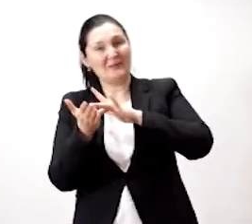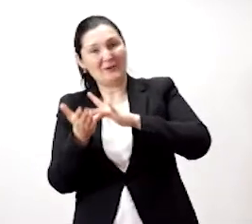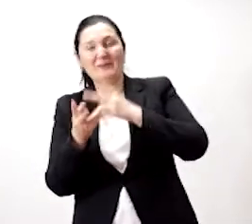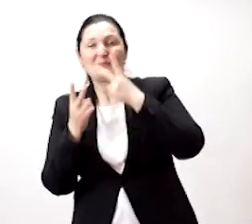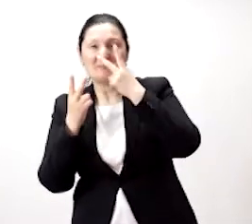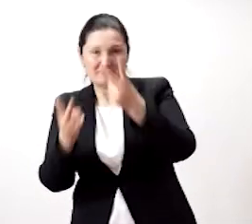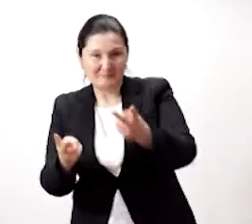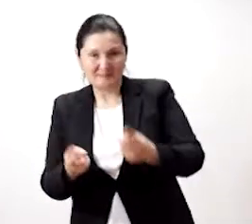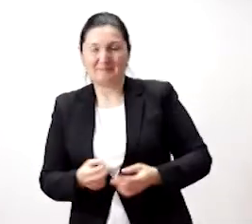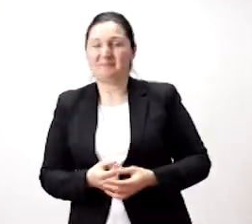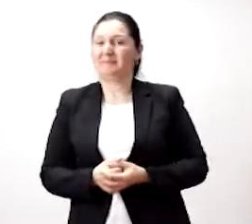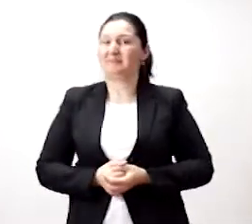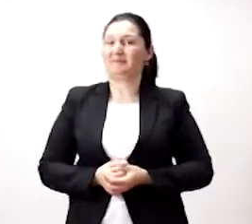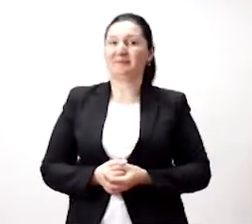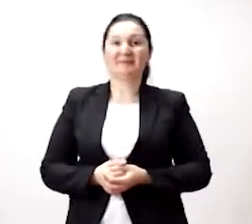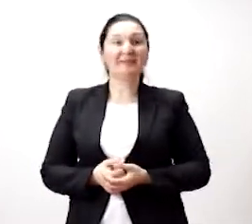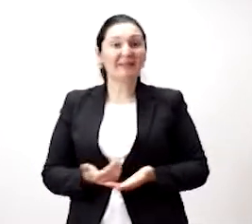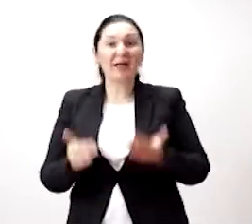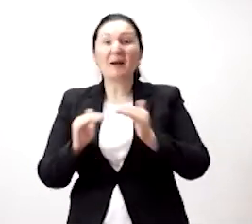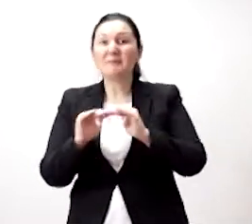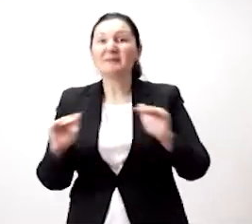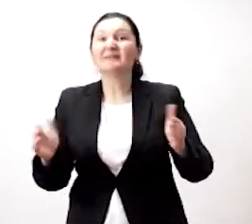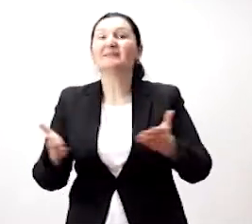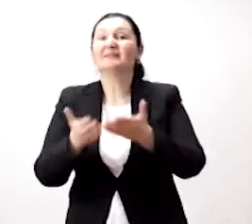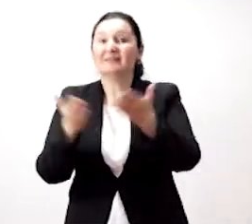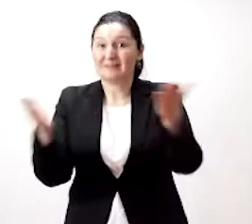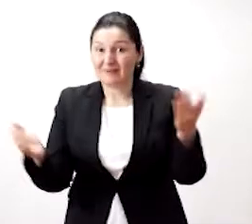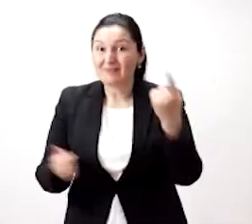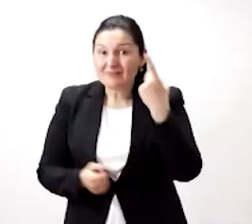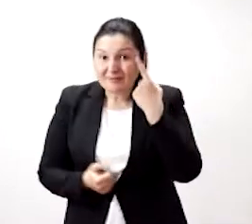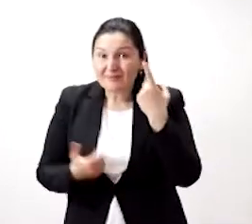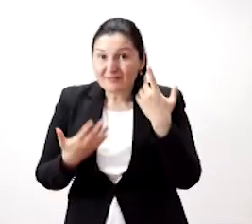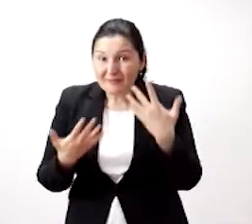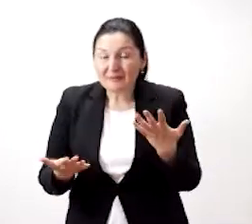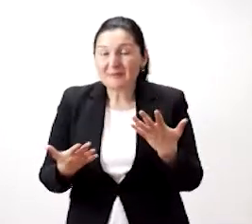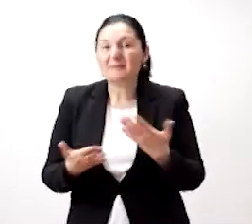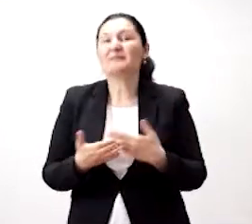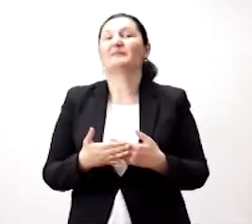ҳастем. Бачаҳо, лабай, акнун фаҳмидед, ки